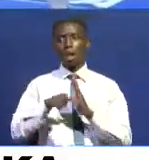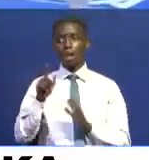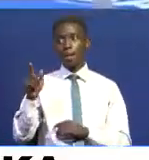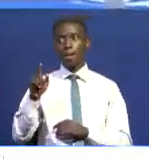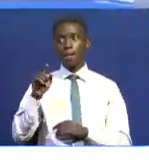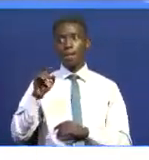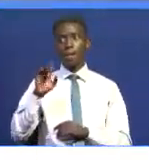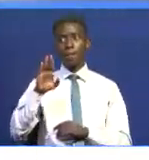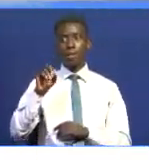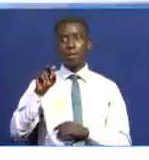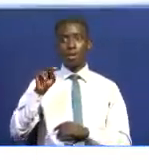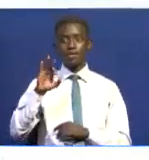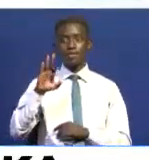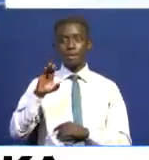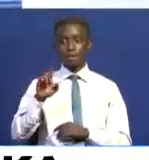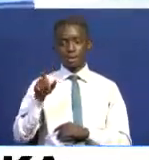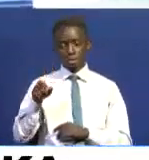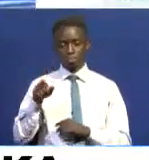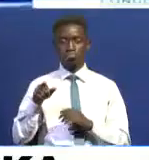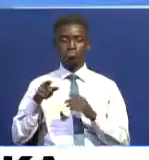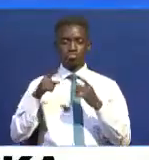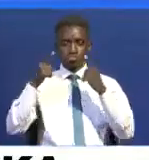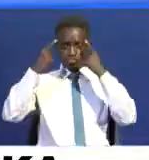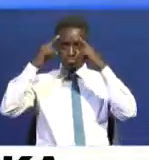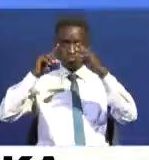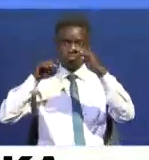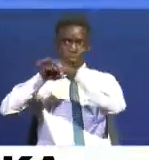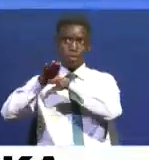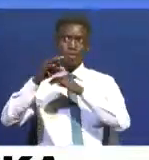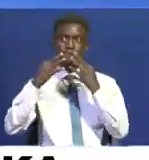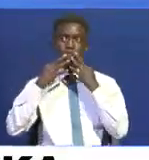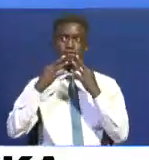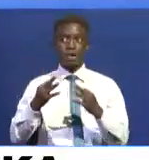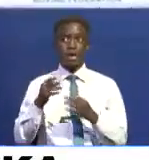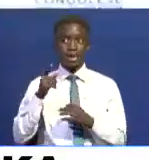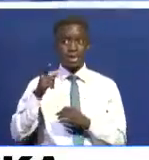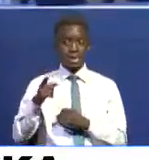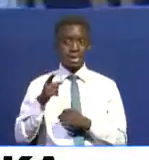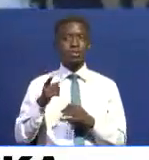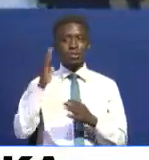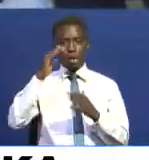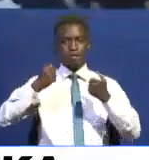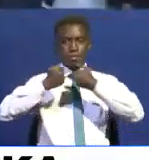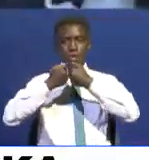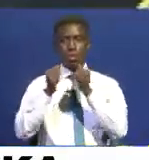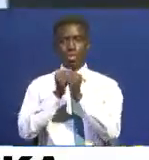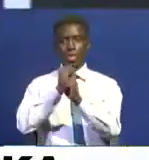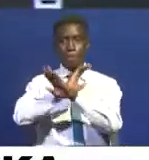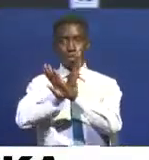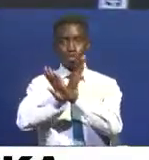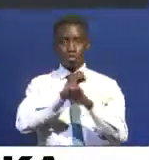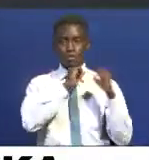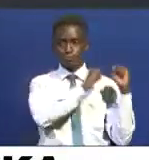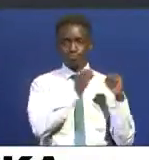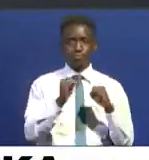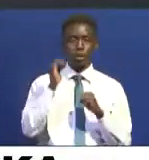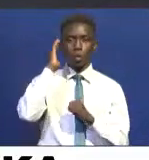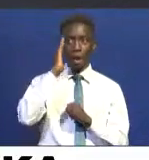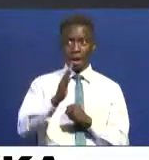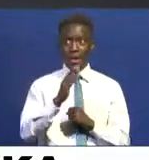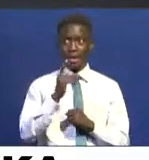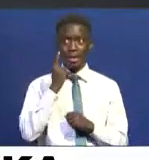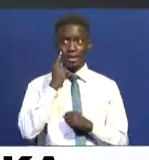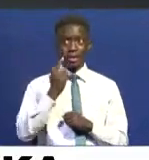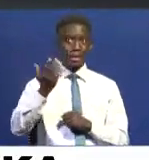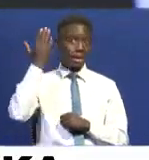sasa atachuana na Nesta Duwarugira wa Burundi kwenye fainali. Hii itakuwa mara ya pili kwa Mogunde kuchuana bondia huyo wa Burundi baada ya kumlemea miaka